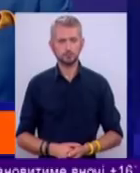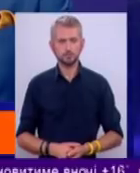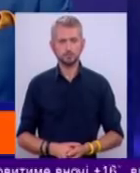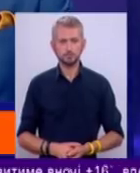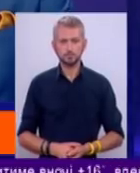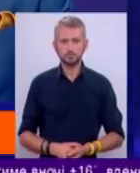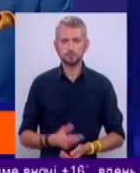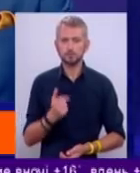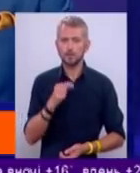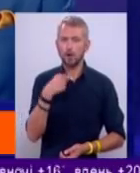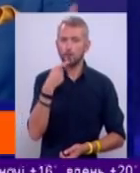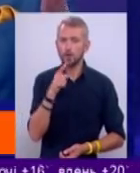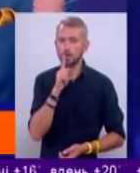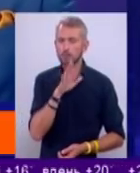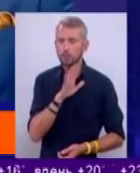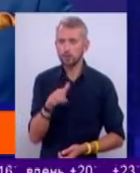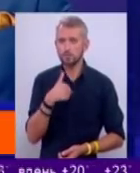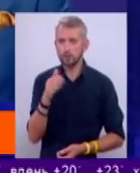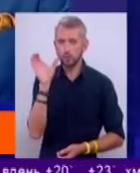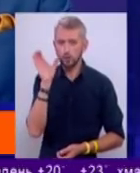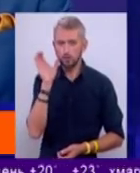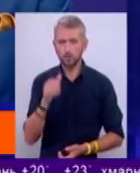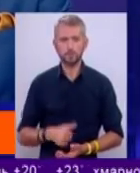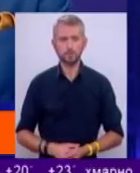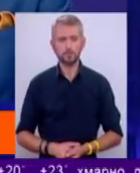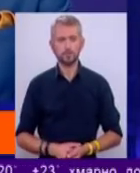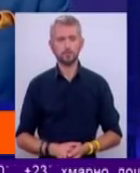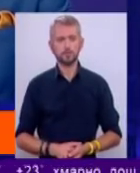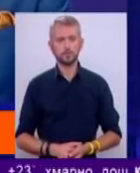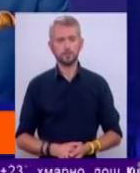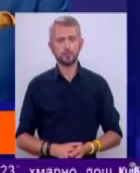Так, будь ласка, говоріть, не мовчіть. Ми вас слухаємо.